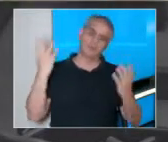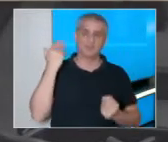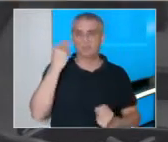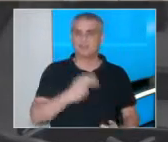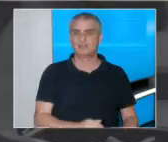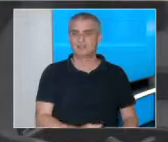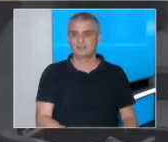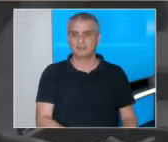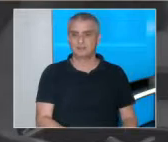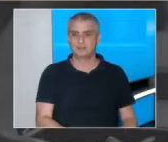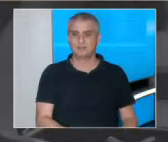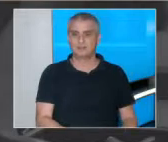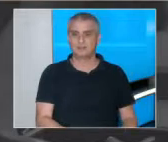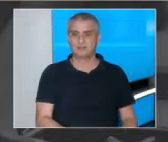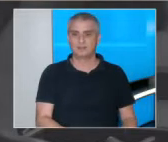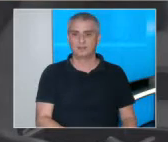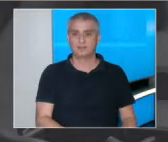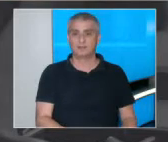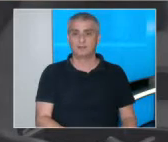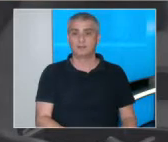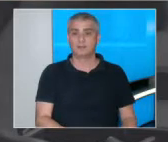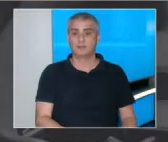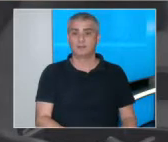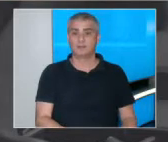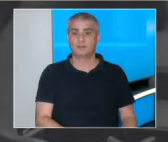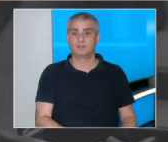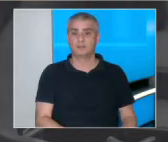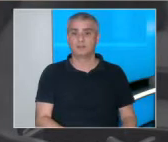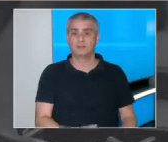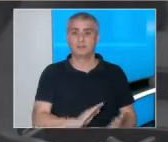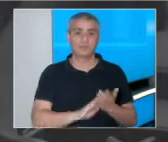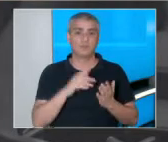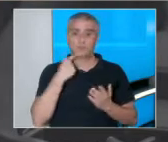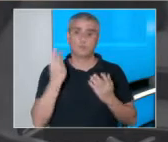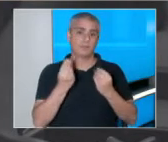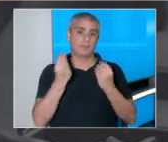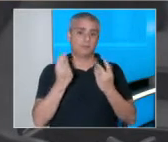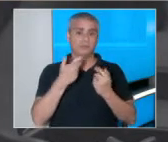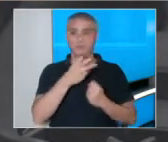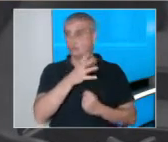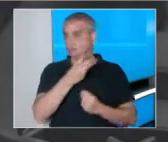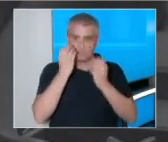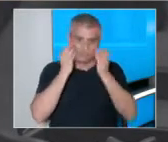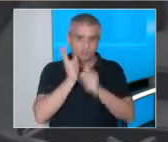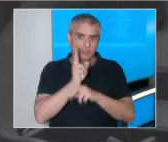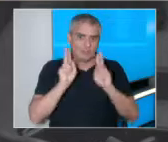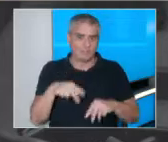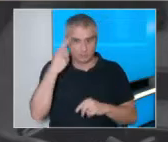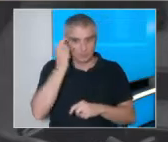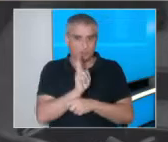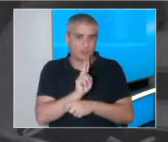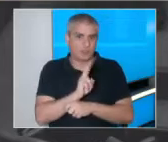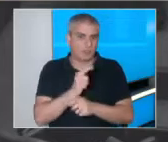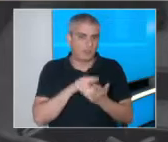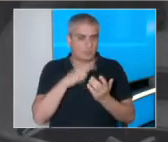לו איזה תיאור שכאילו זה משהו שלא יקרה, אבל לפחות הוא אמר משהו שבנט שיקר בצורה מובהקת. אנחנו יודעים שהוא שקרן,